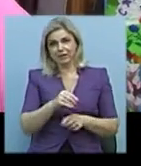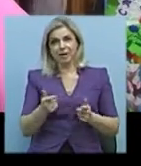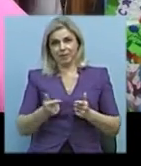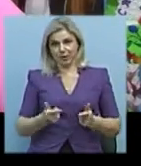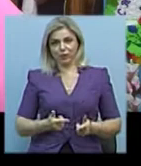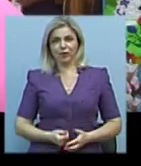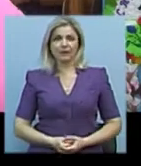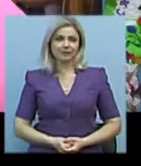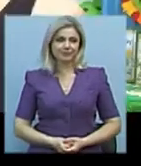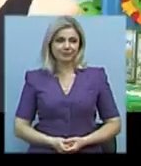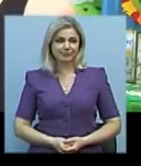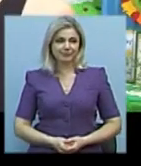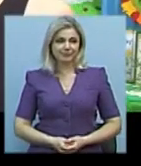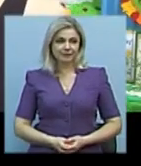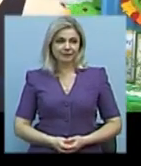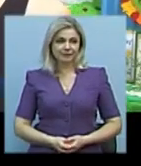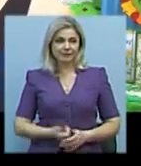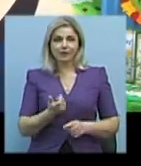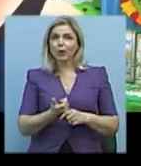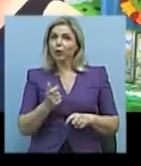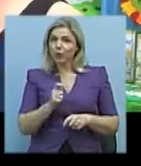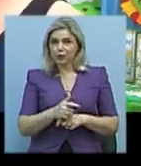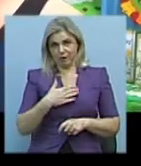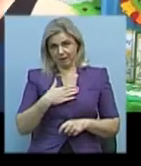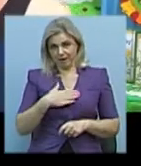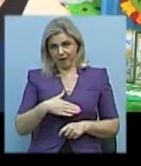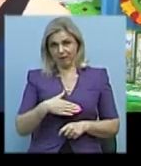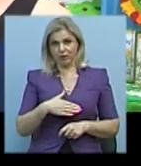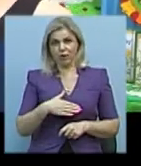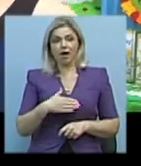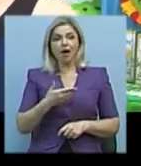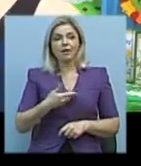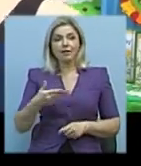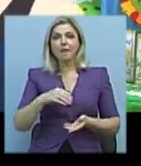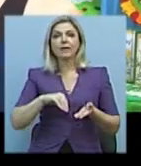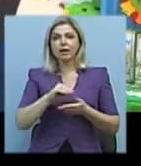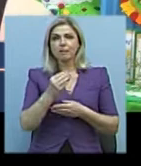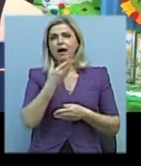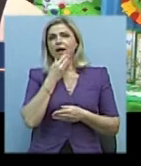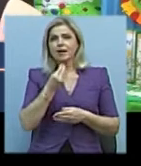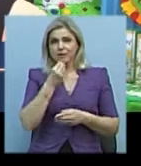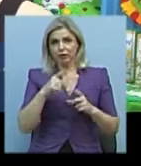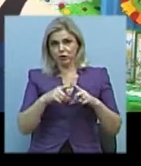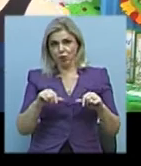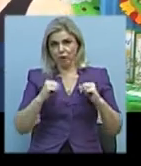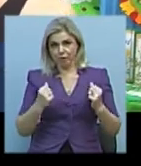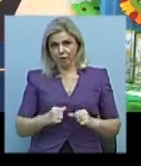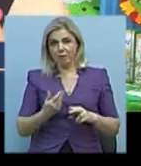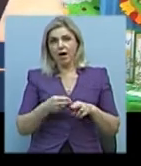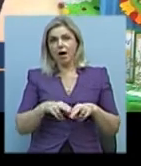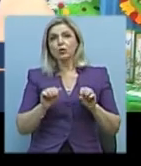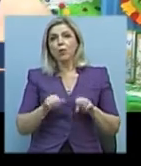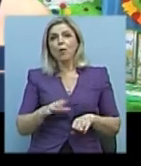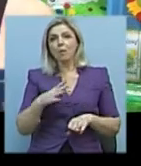Бабушка теж все приготувала. Дуже приємно. Дуже приємно. Нам придбали найкрасивішу шкільну форму, яка тільки може бути у